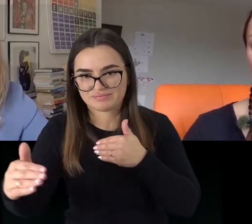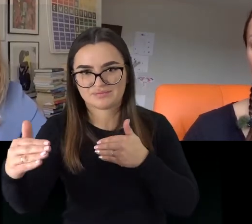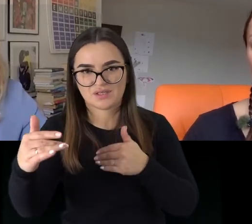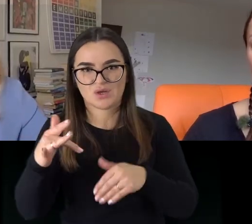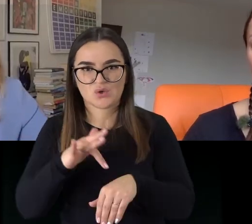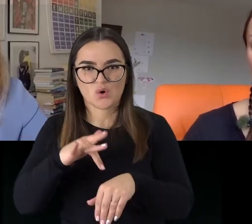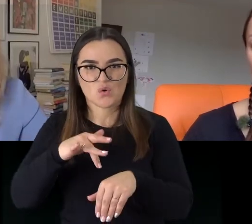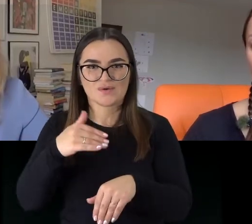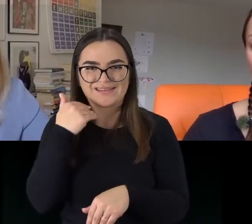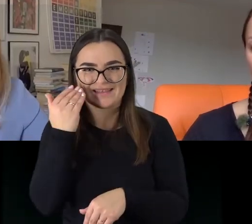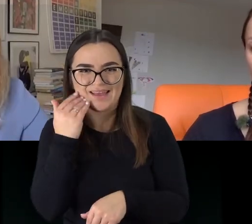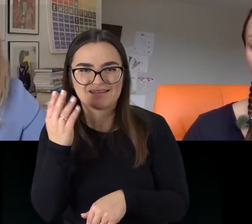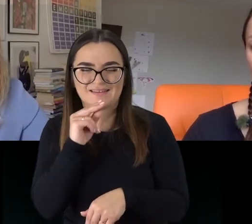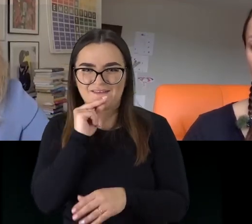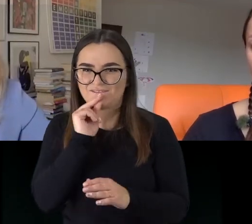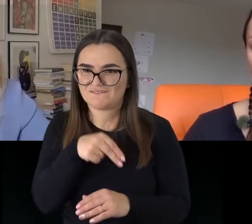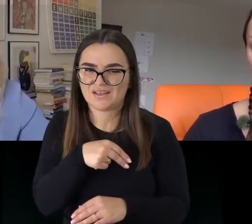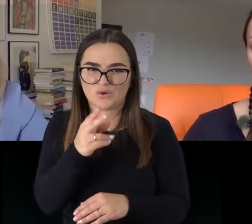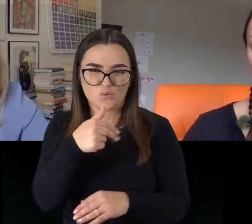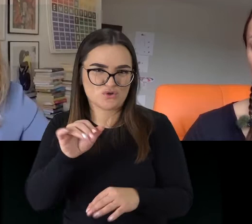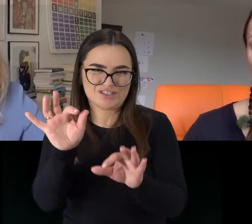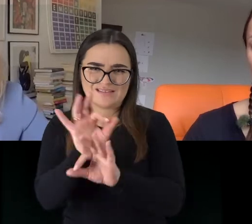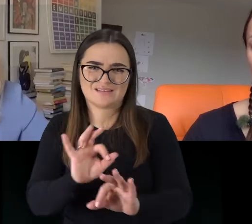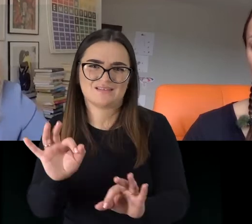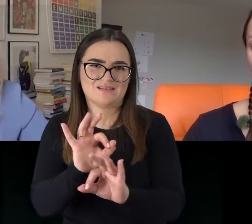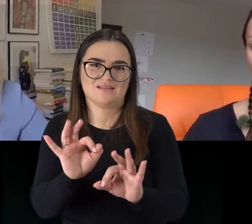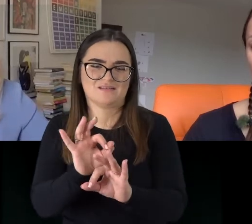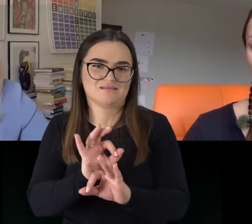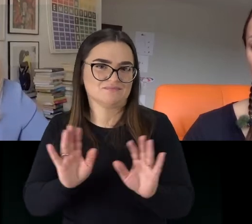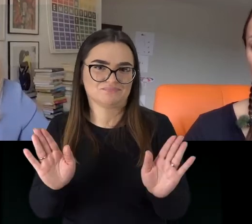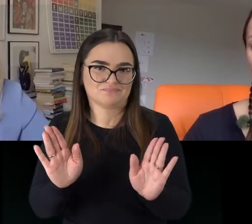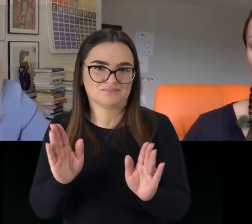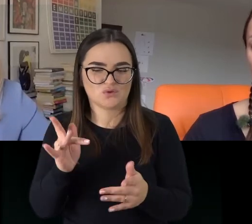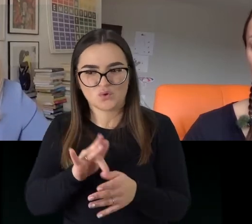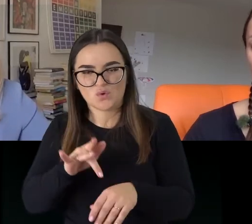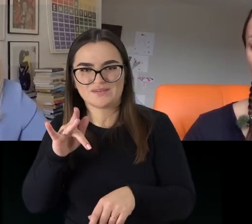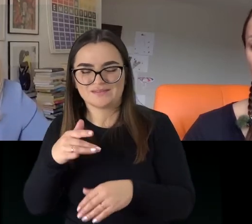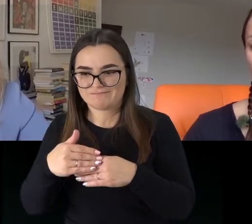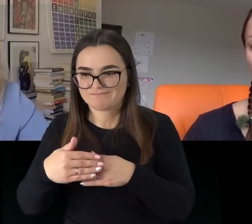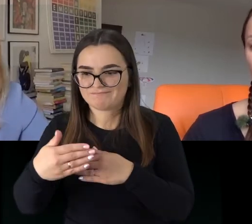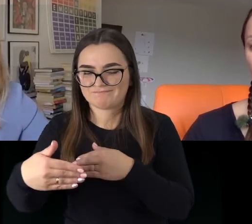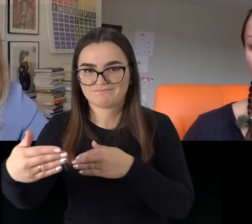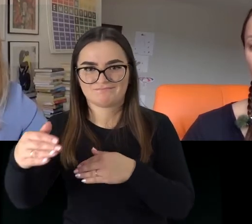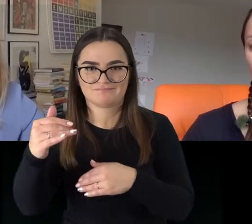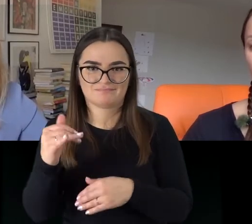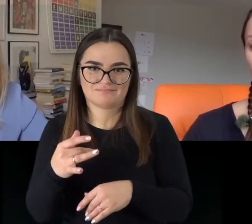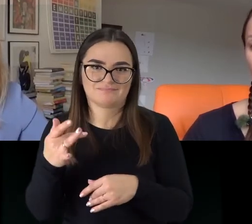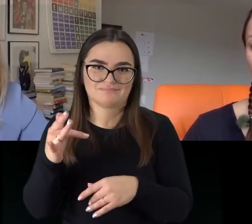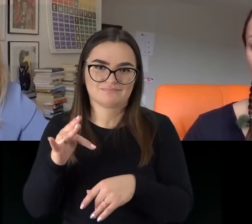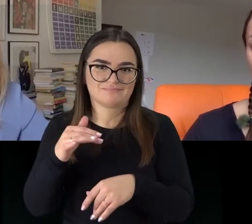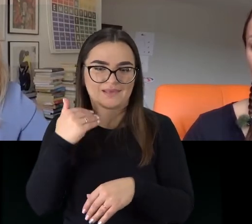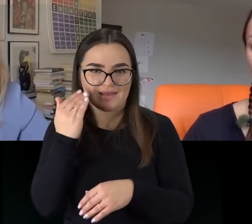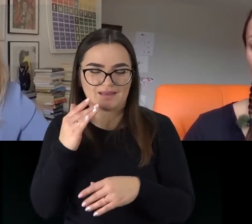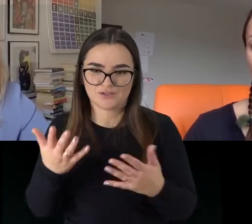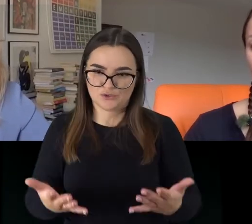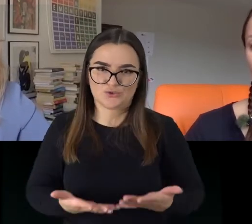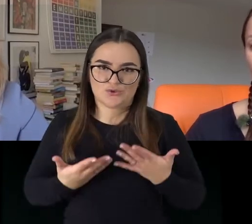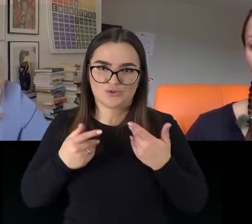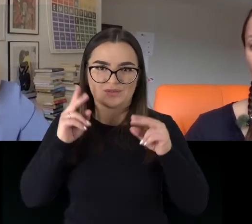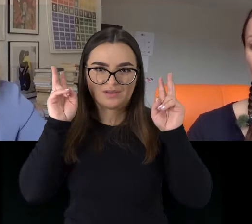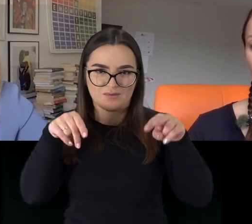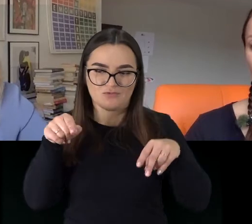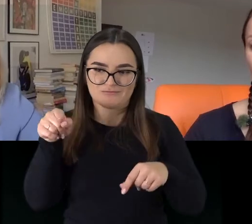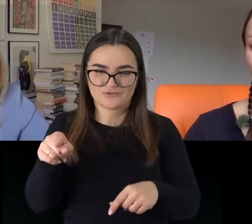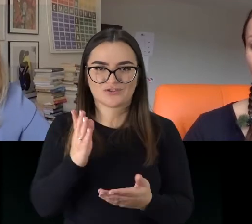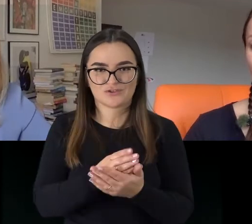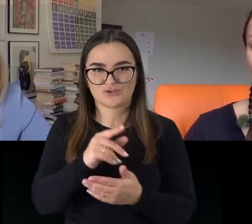kaltę, už dyką, už nieką, tiesiog neurotinę kaltę ir nemokės džiaugtis. O tai yra, nu, tai